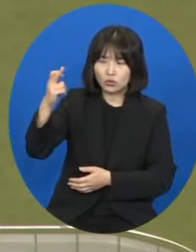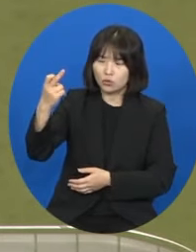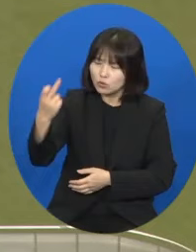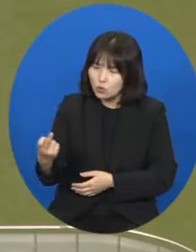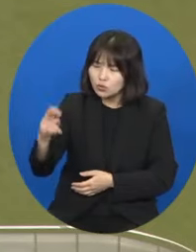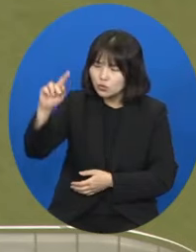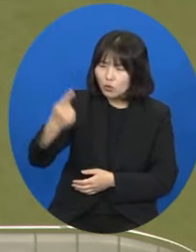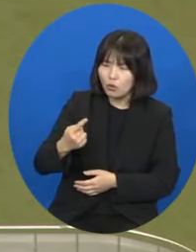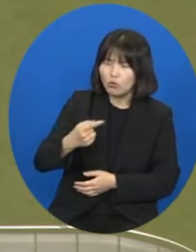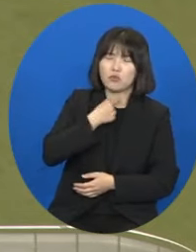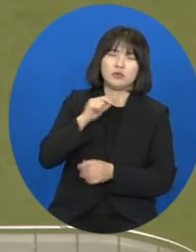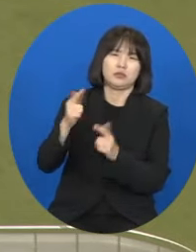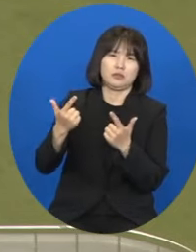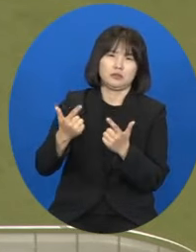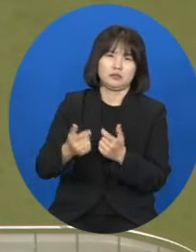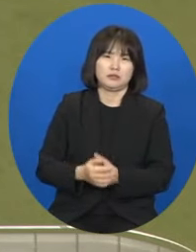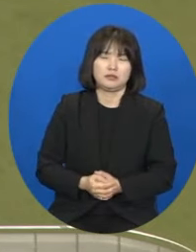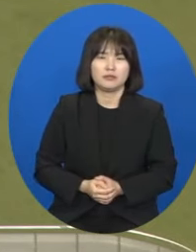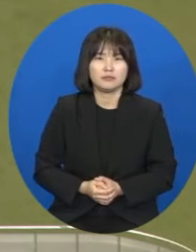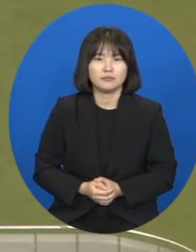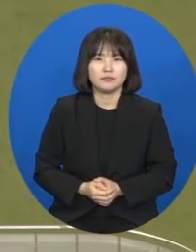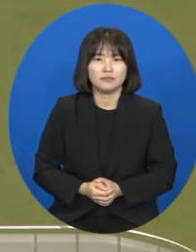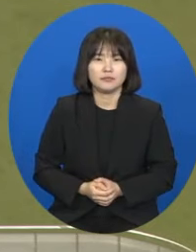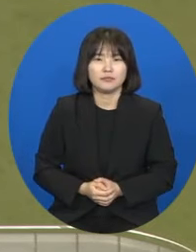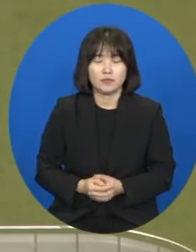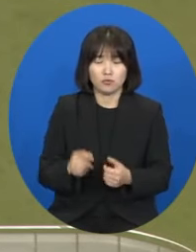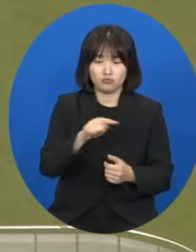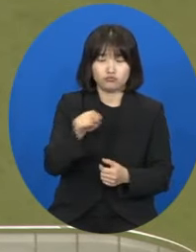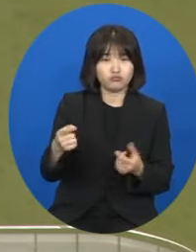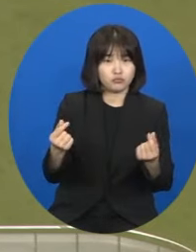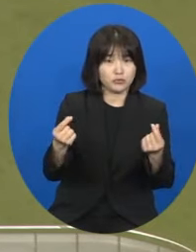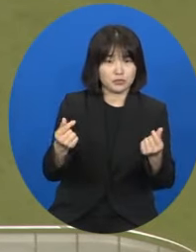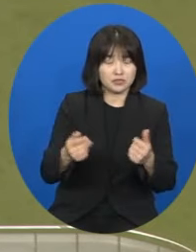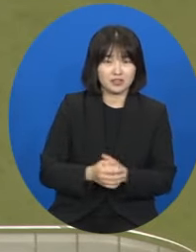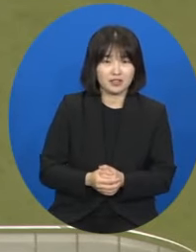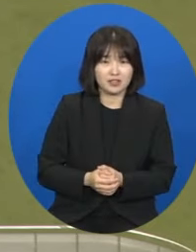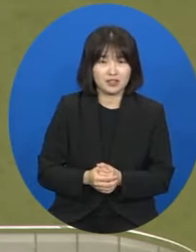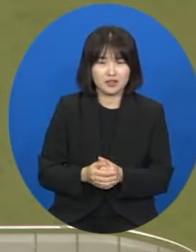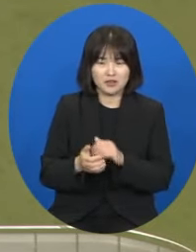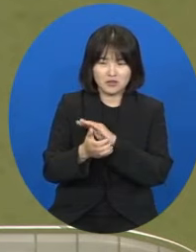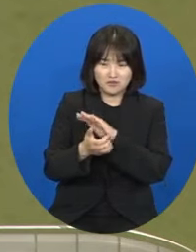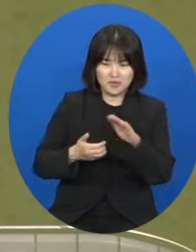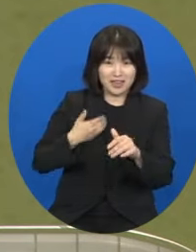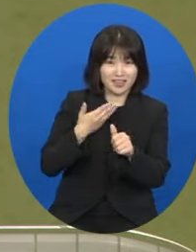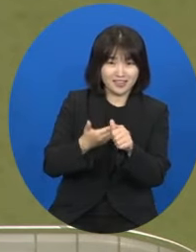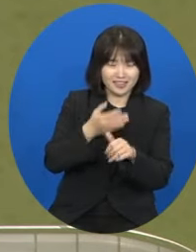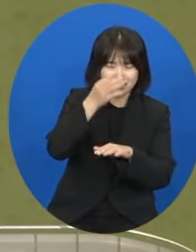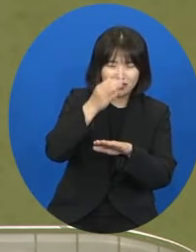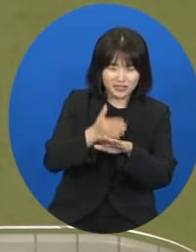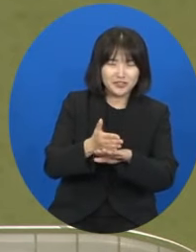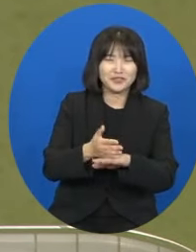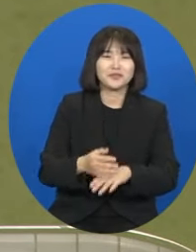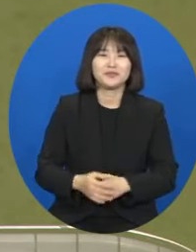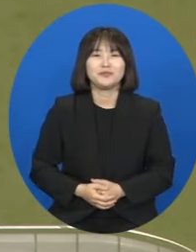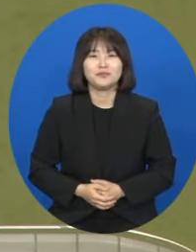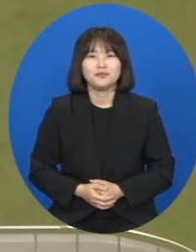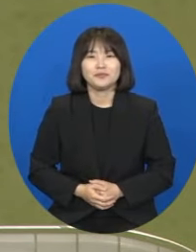계속 이 대비가 되면서 등장을 하는데 이제 이런 내용이 나옵니다. 이제 스포일러지만 죄송합니다. 용서해 주시고 들어주시기